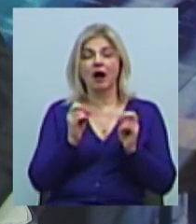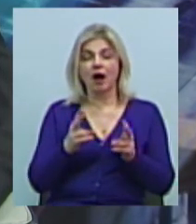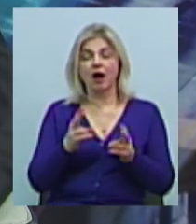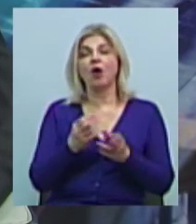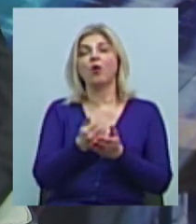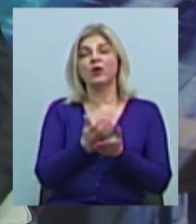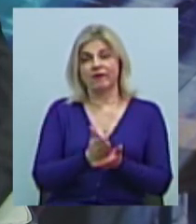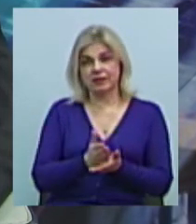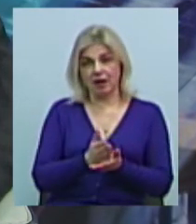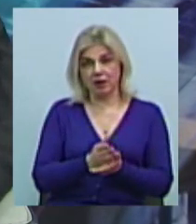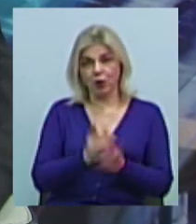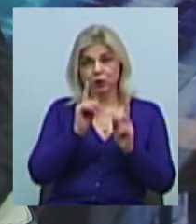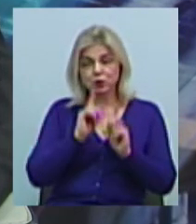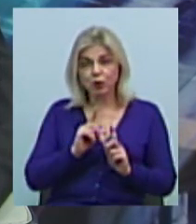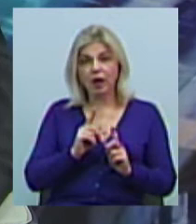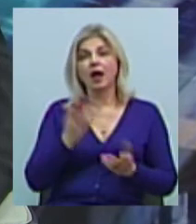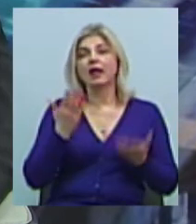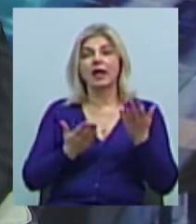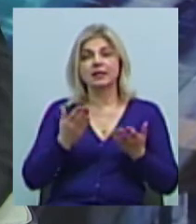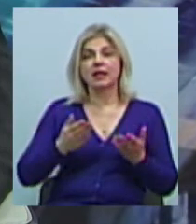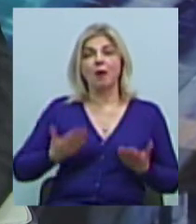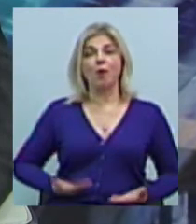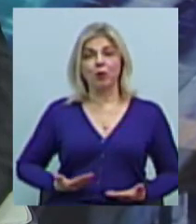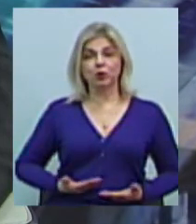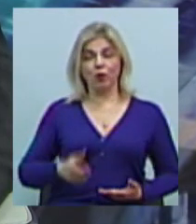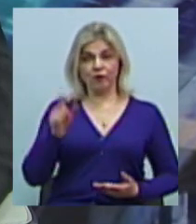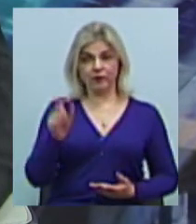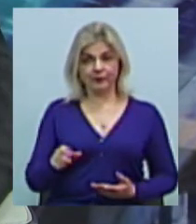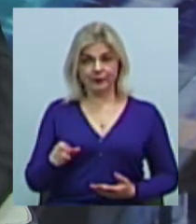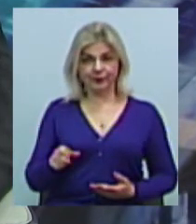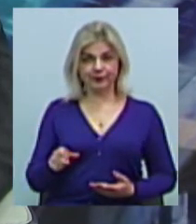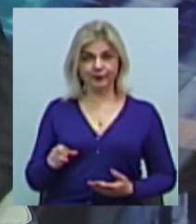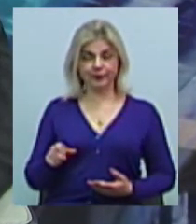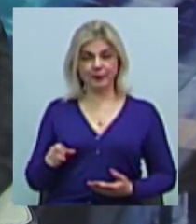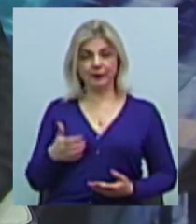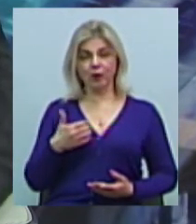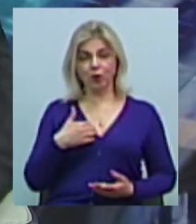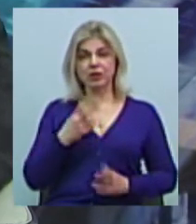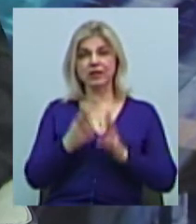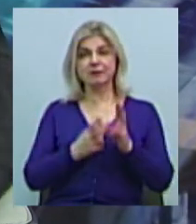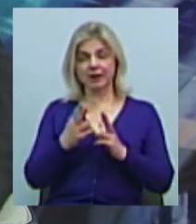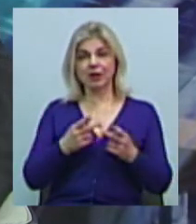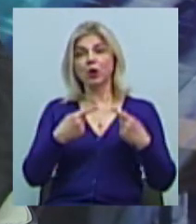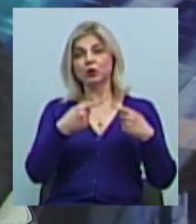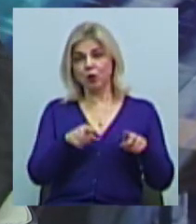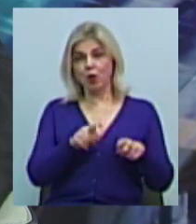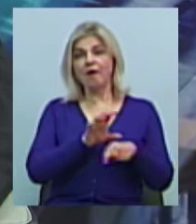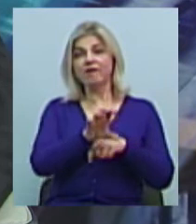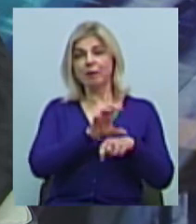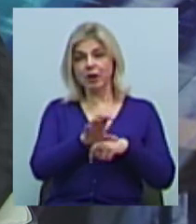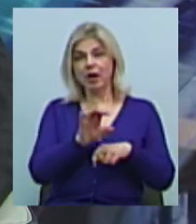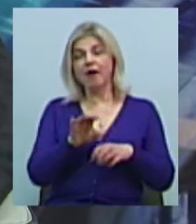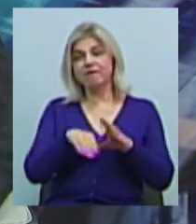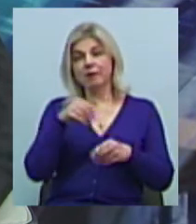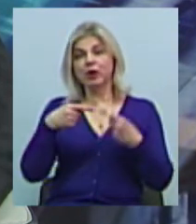універсальної услуги. Тобто, якщо побутовий споживач захоче змінити свій постачальника та вибере якогось іншого,